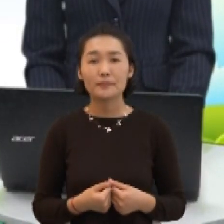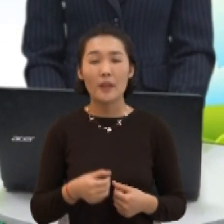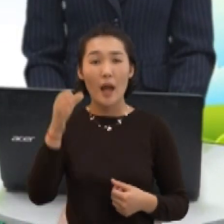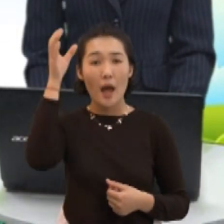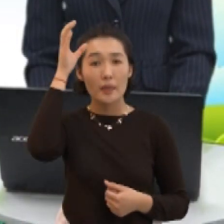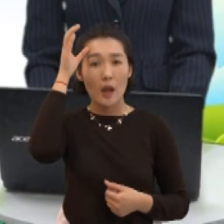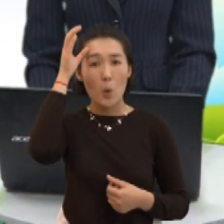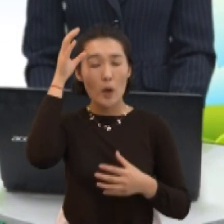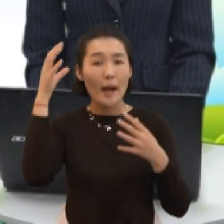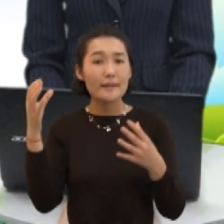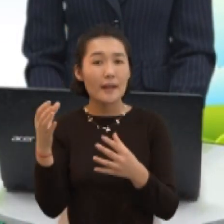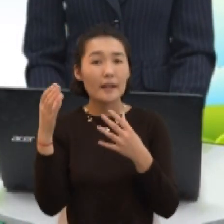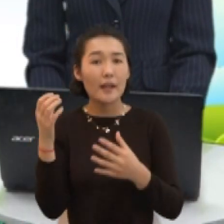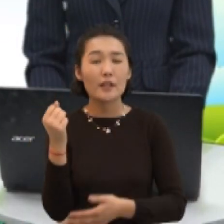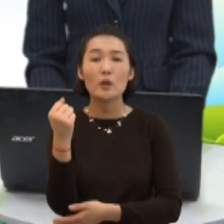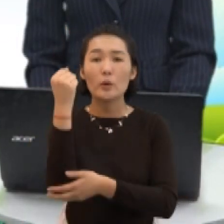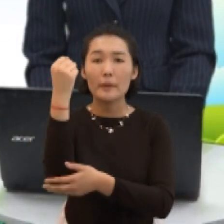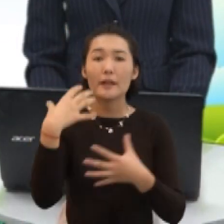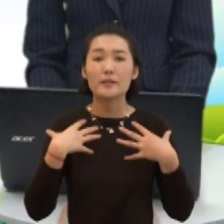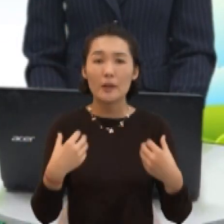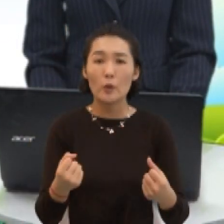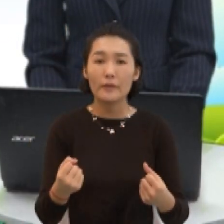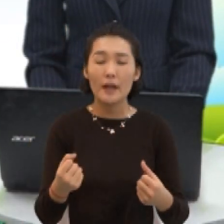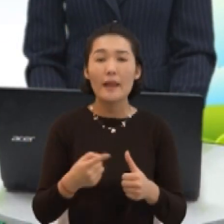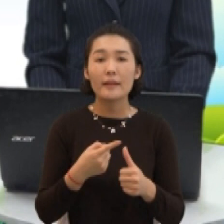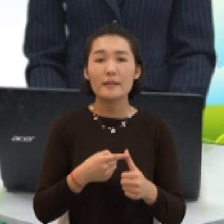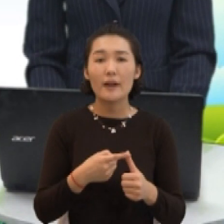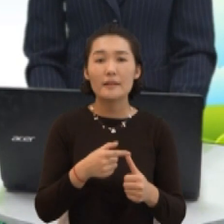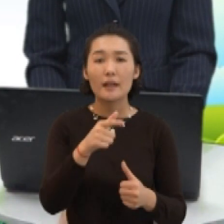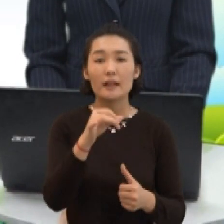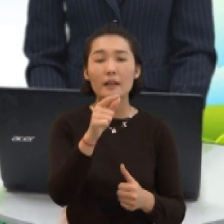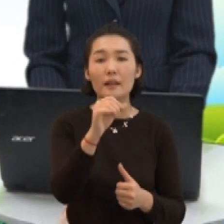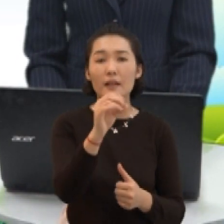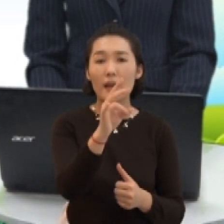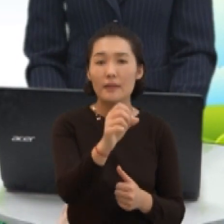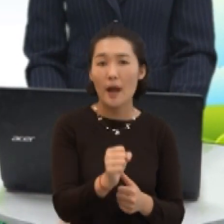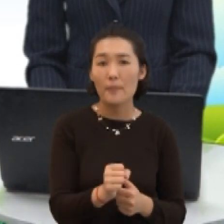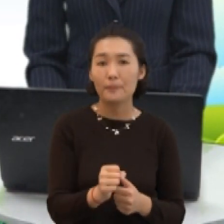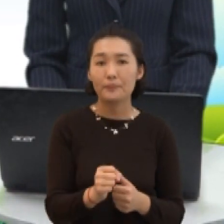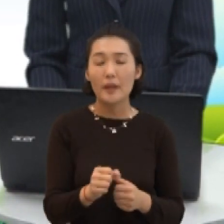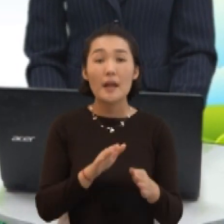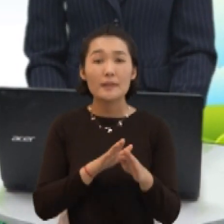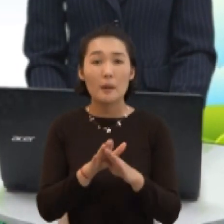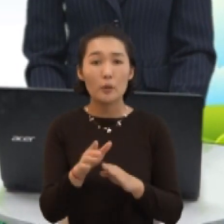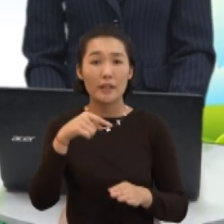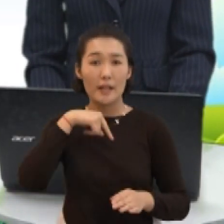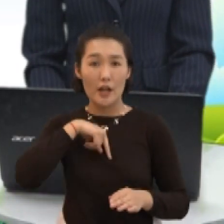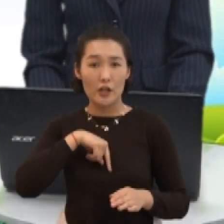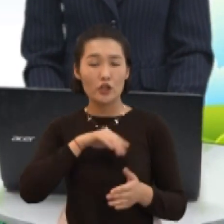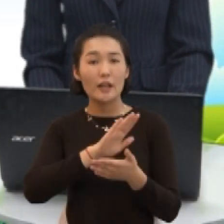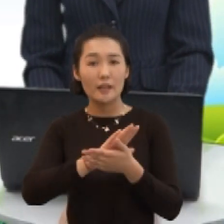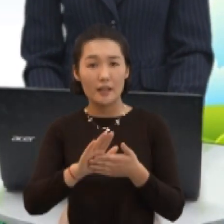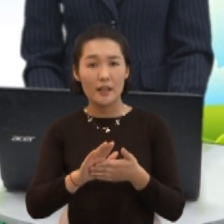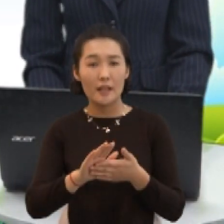о сохранении и укреплении здоровья называется гигиеной. Соблюдение личной гигиены – это одна